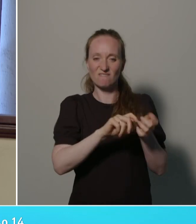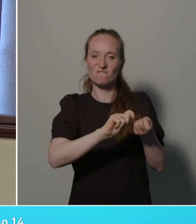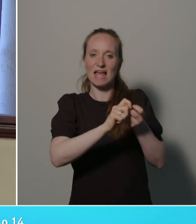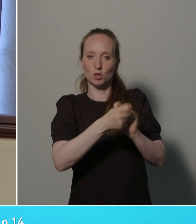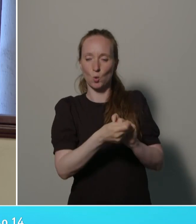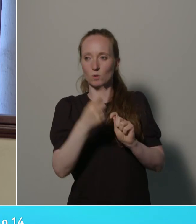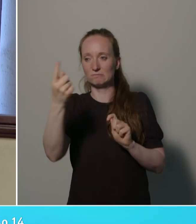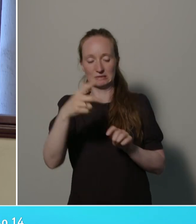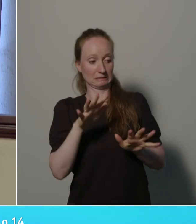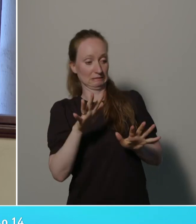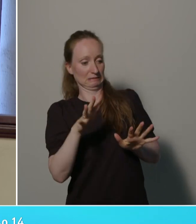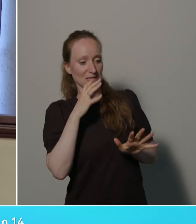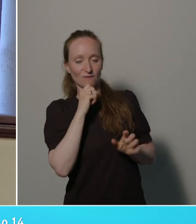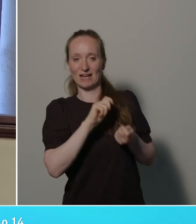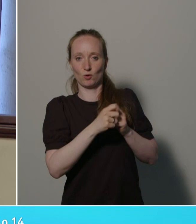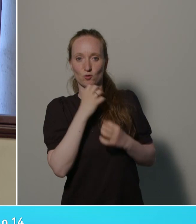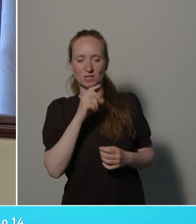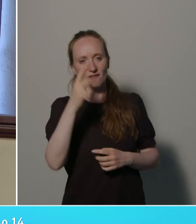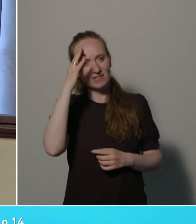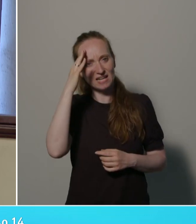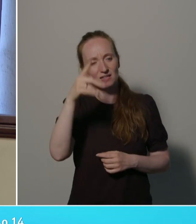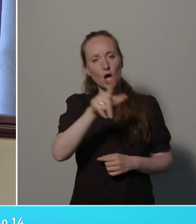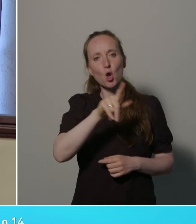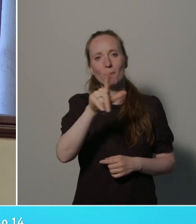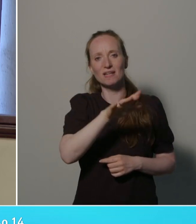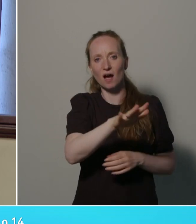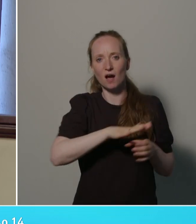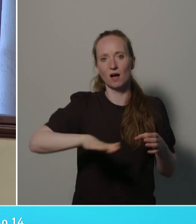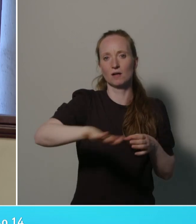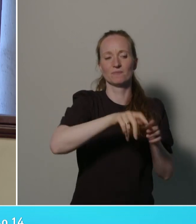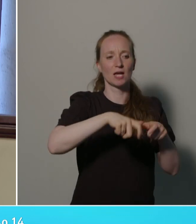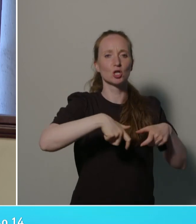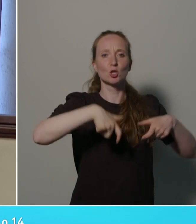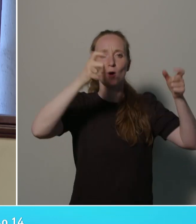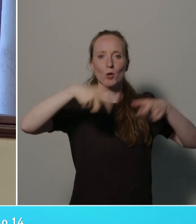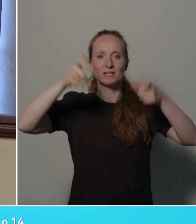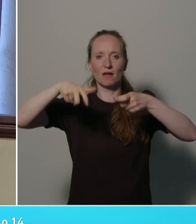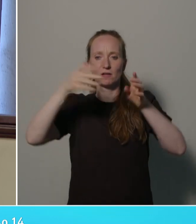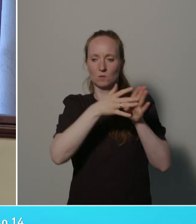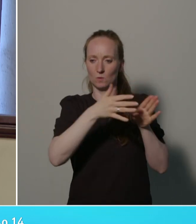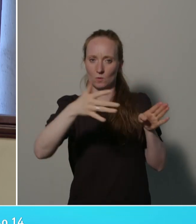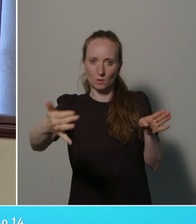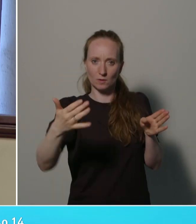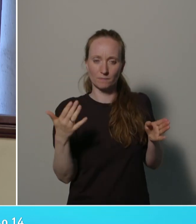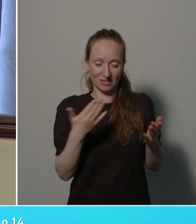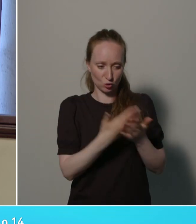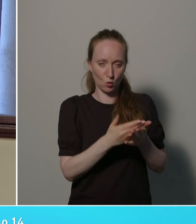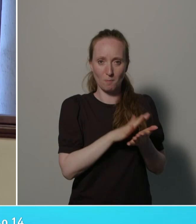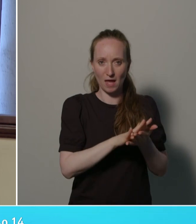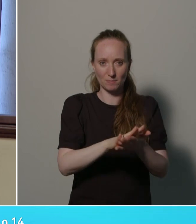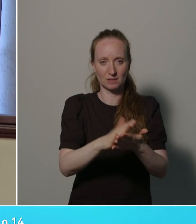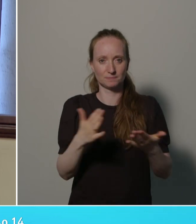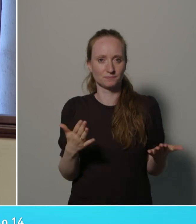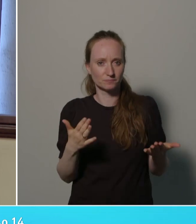von Lobeda kennt, wie die Gebäude in der DDR-Zeit oder respektive jetzt auch nach der Wende durch Sanierung so in ihrer Kubatur beibehalten wurden,